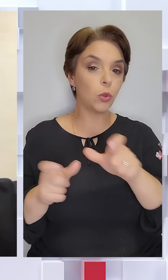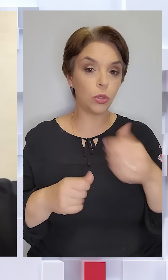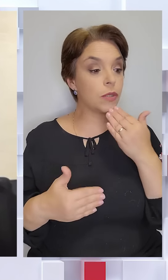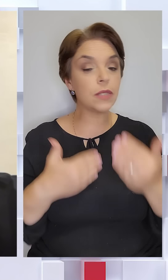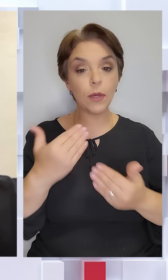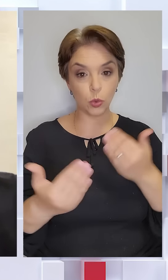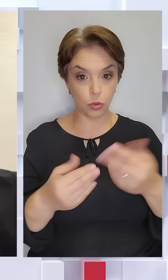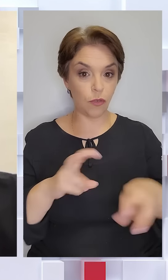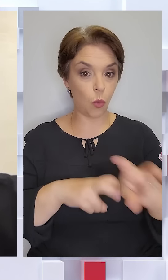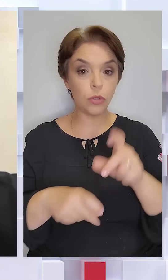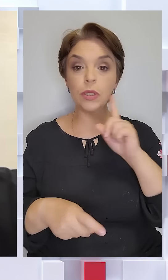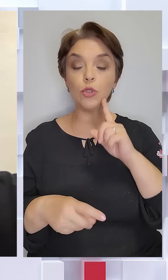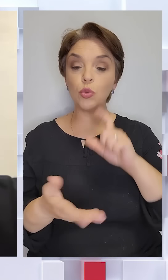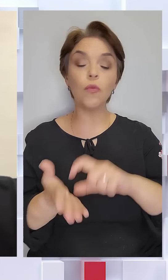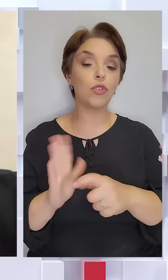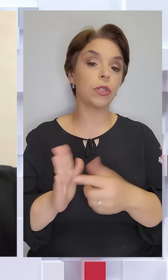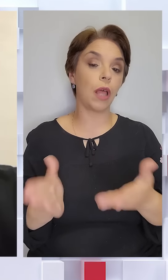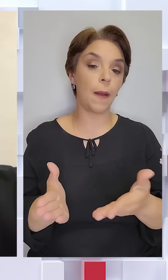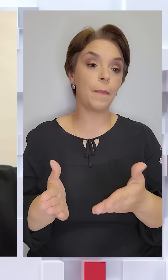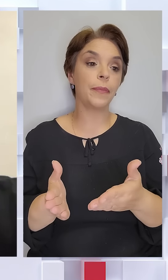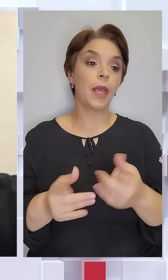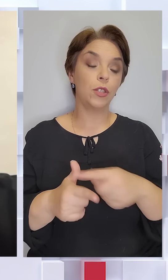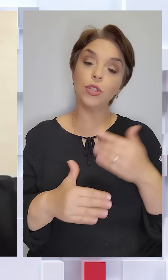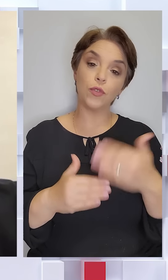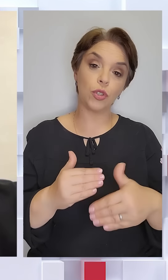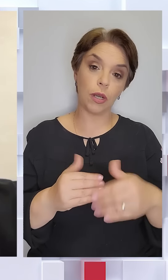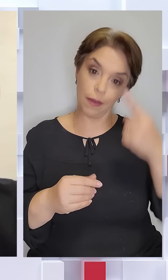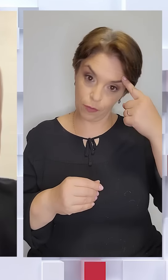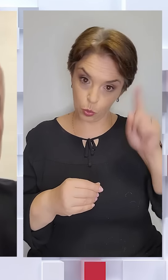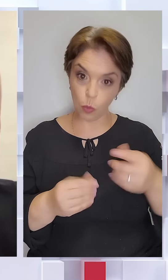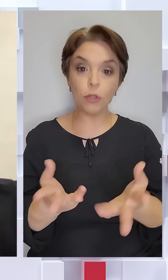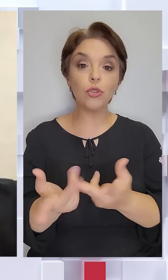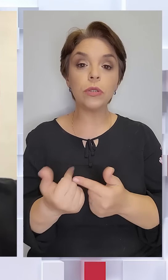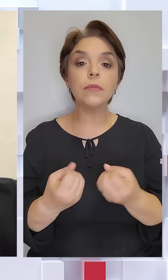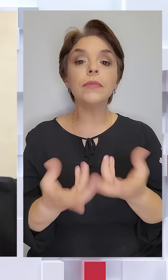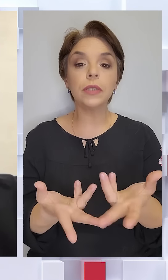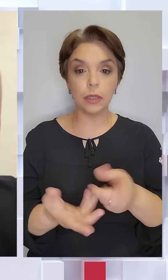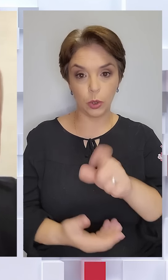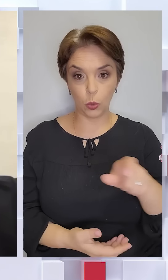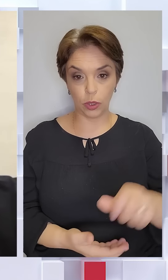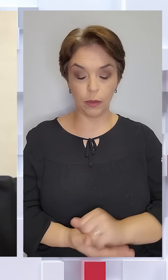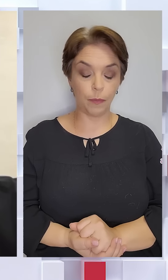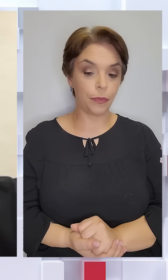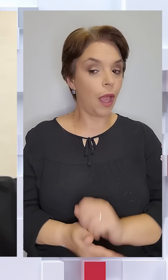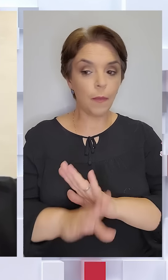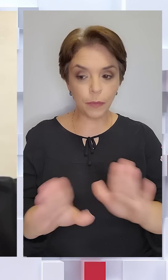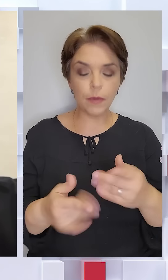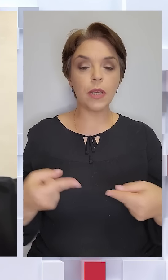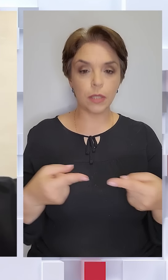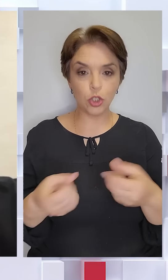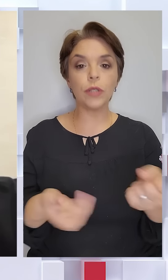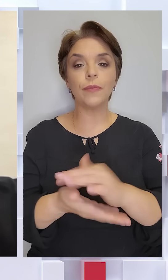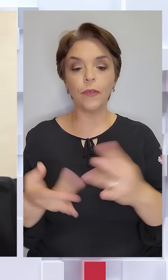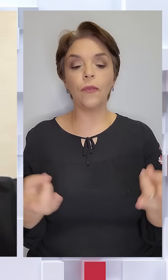вже звернулися от в пошуках тимчасового житла, а чи вже відоме число? Ні, зараз якраз